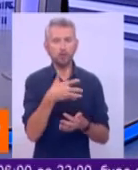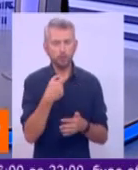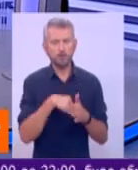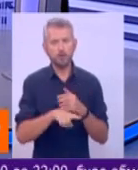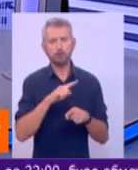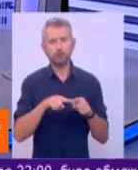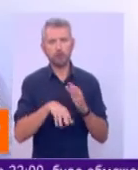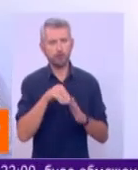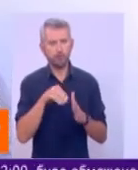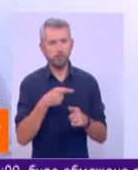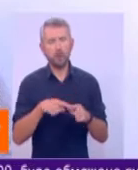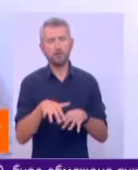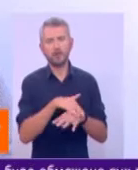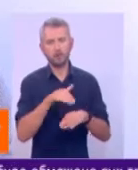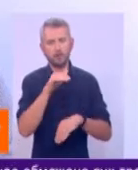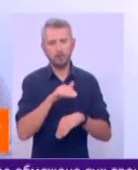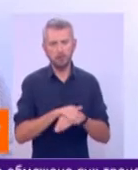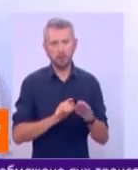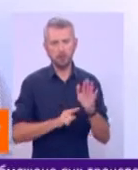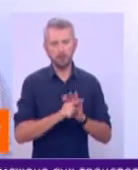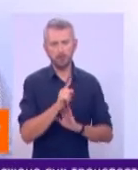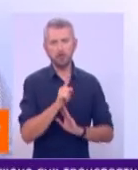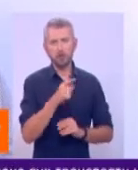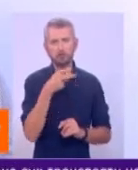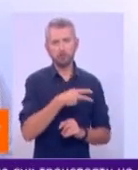Це народна примета, яка у нас почала 2000-х років.